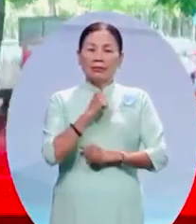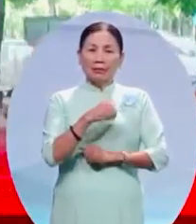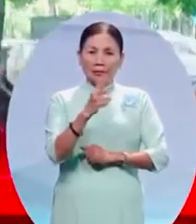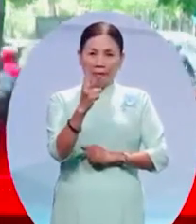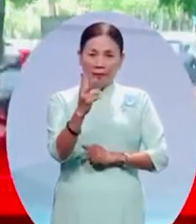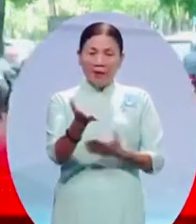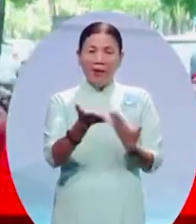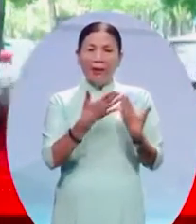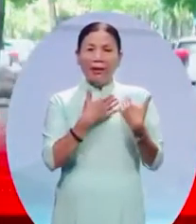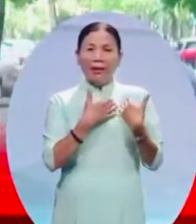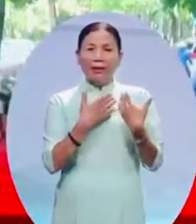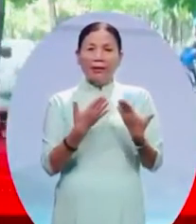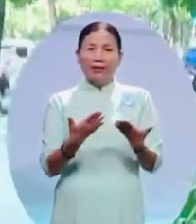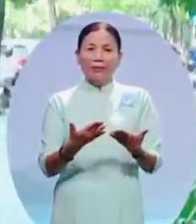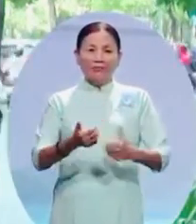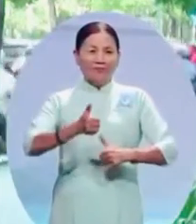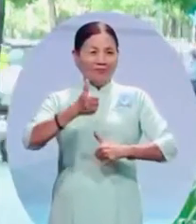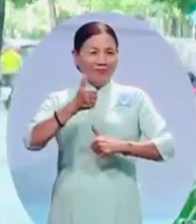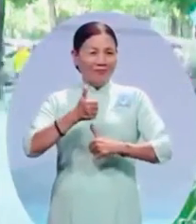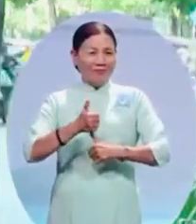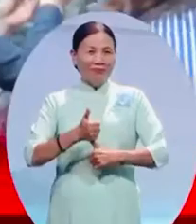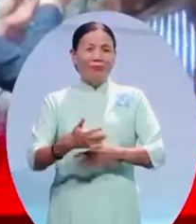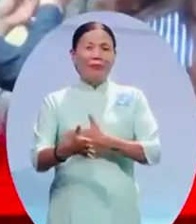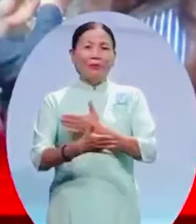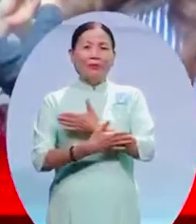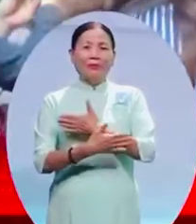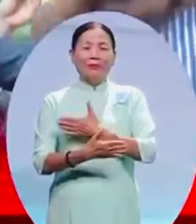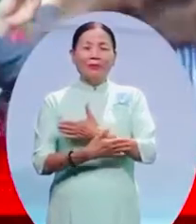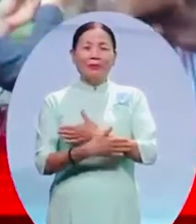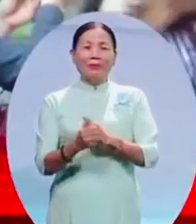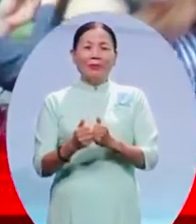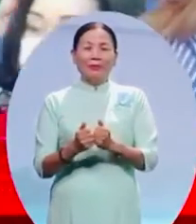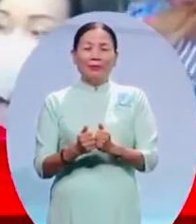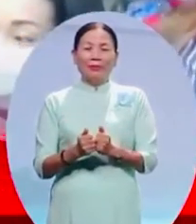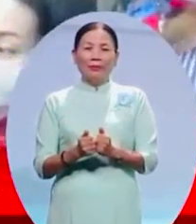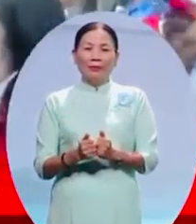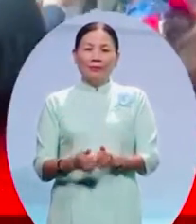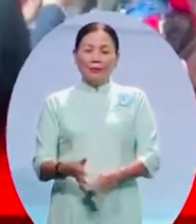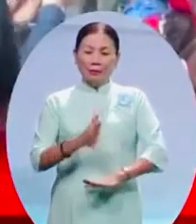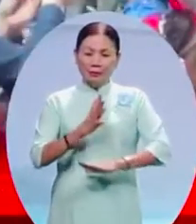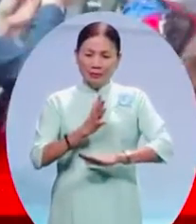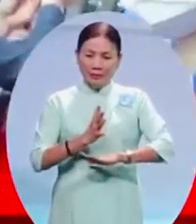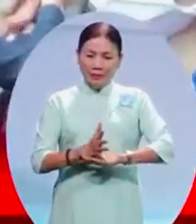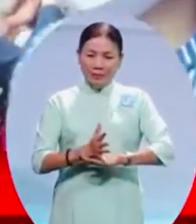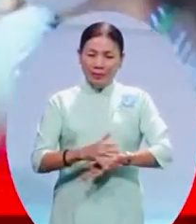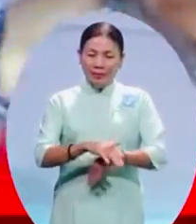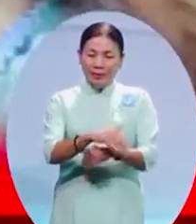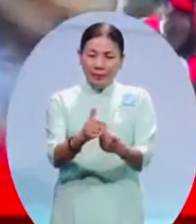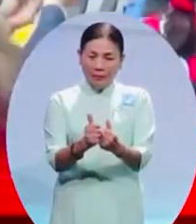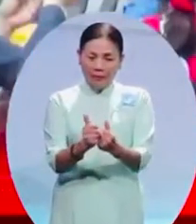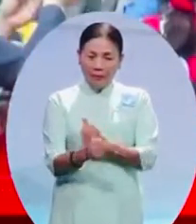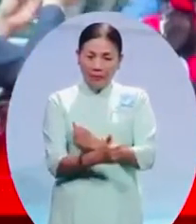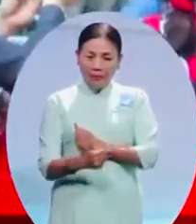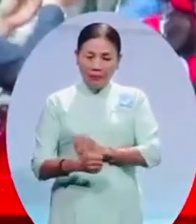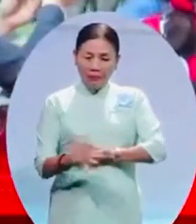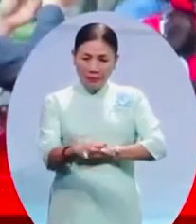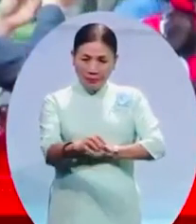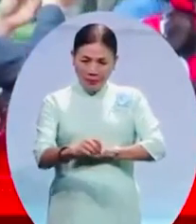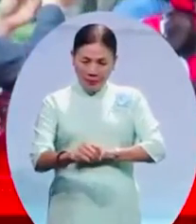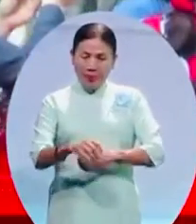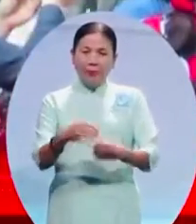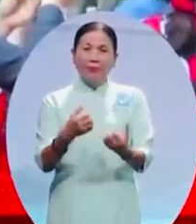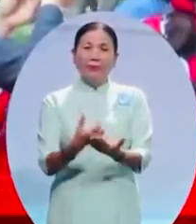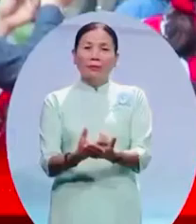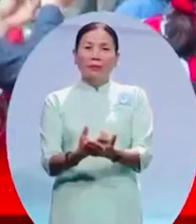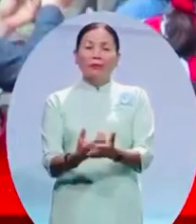nhiệm cùng chính phủ giải quyết những cái vấn đề khó khăn cấp thiết. Đó là cần các cái vòng tay của những người tiêu dùng và các cái tổ chức để